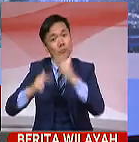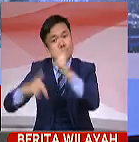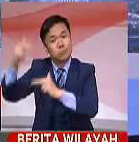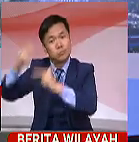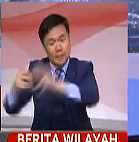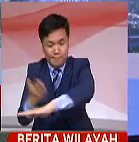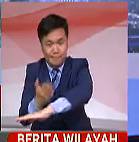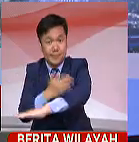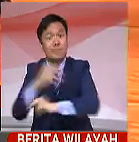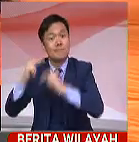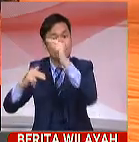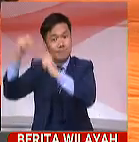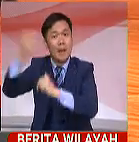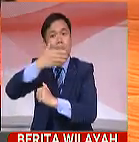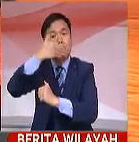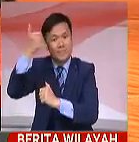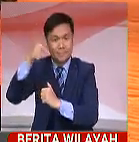pemilikan.